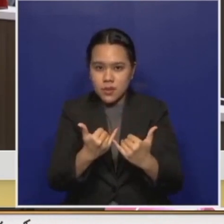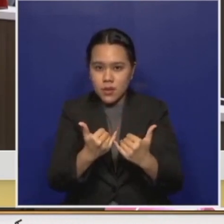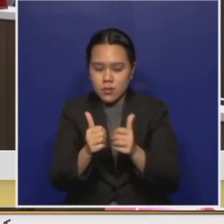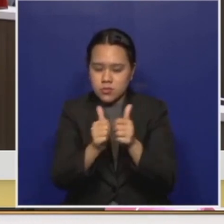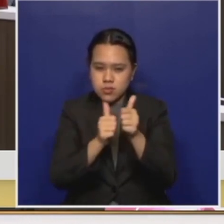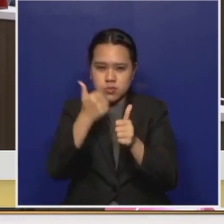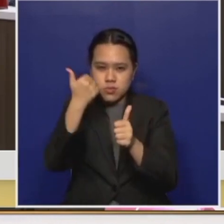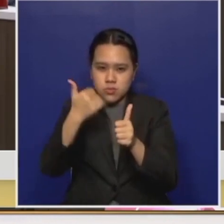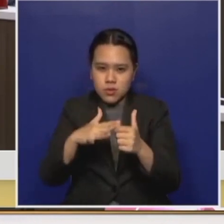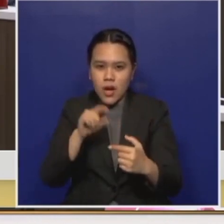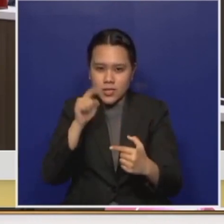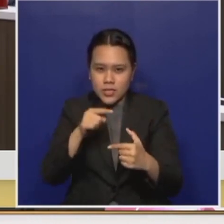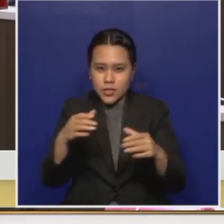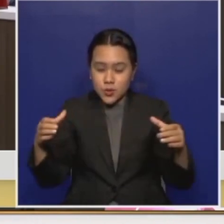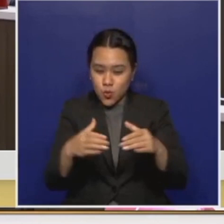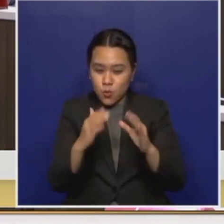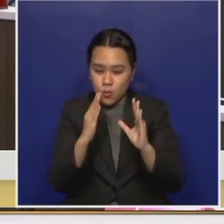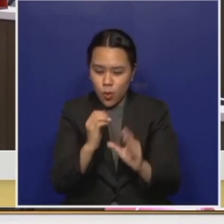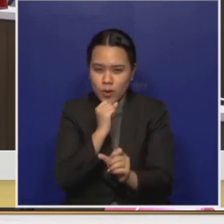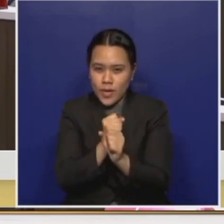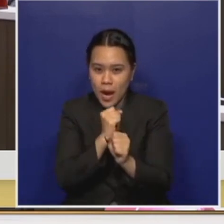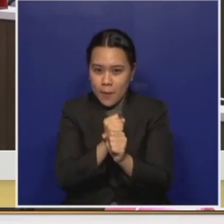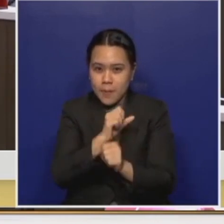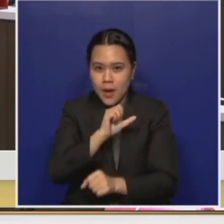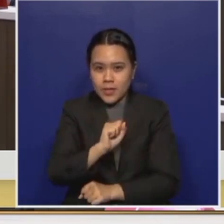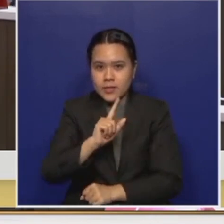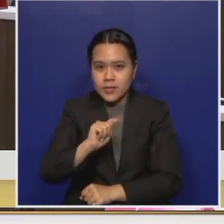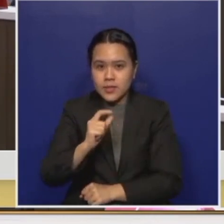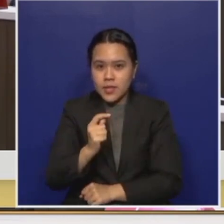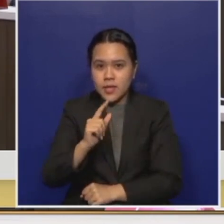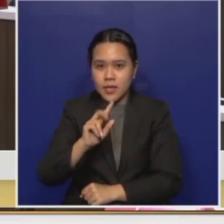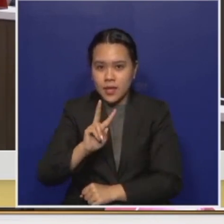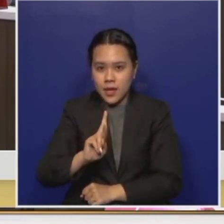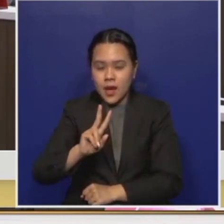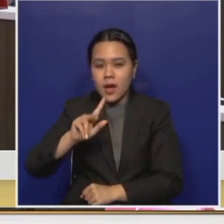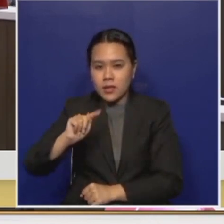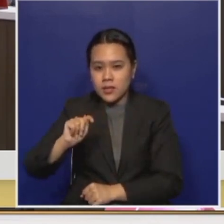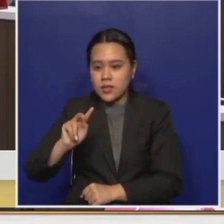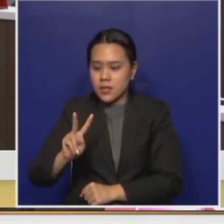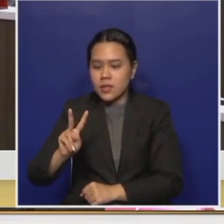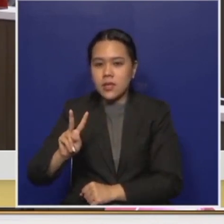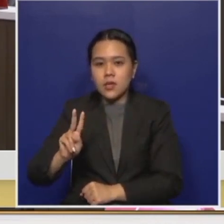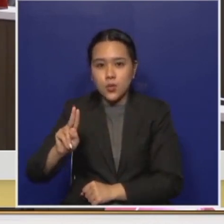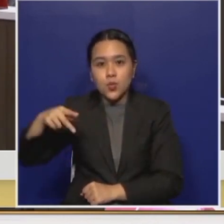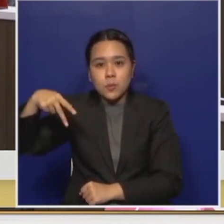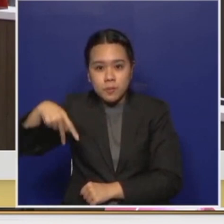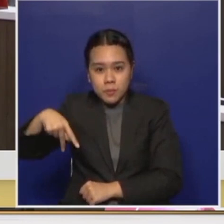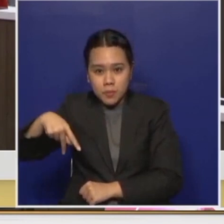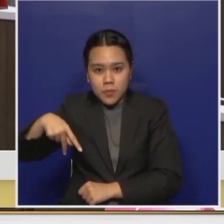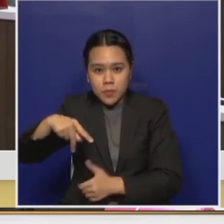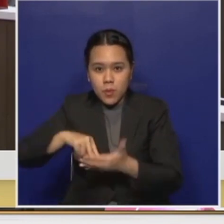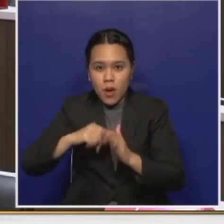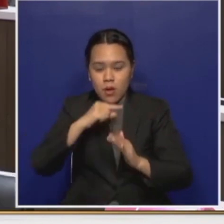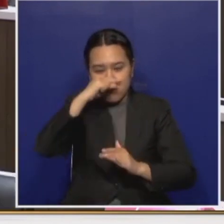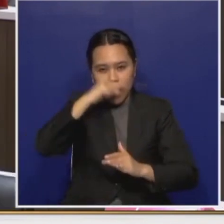ของกรมคณลมใหม่ ของกร่ม StartUp ขอยาดใชภาษาอกษ์ครัก็ถูกเบียนแยกไปอย่างชัดเจ็ ไม่มสกภาา ไม่มีอกาส